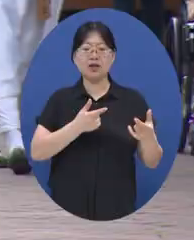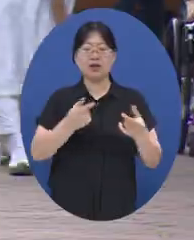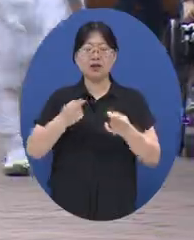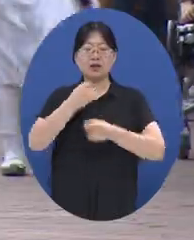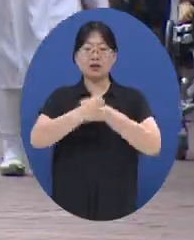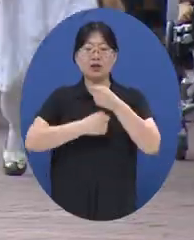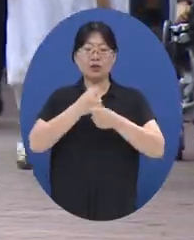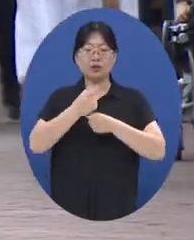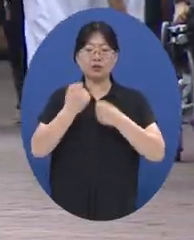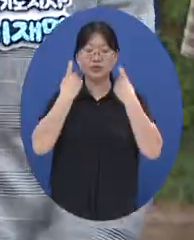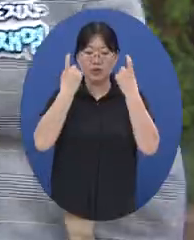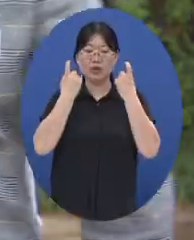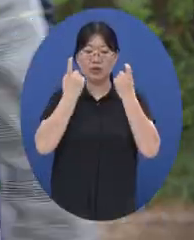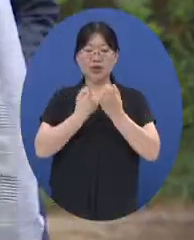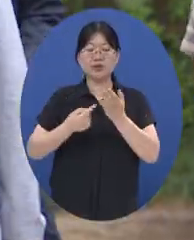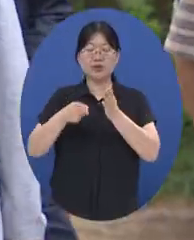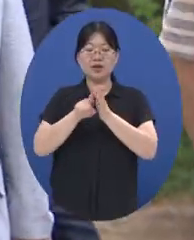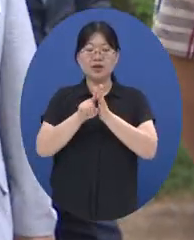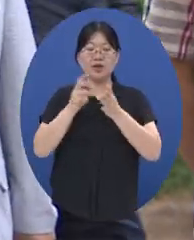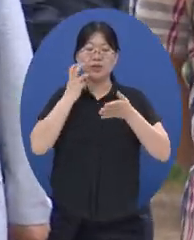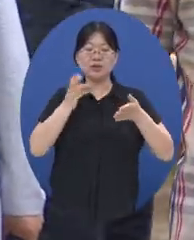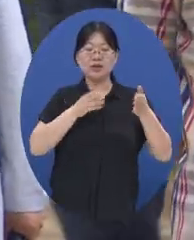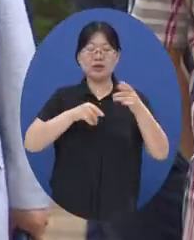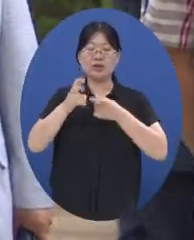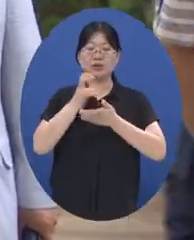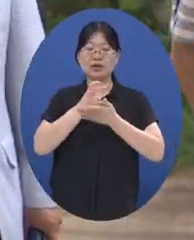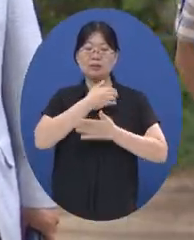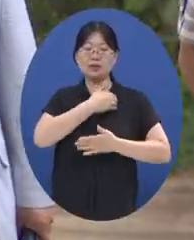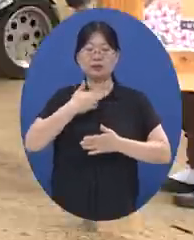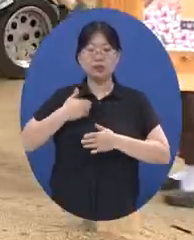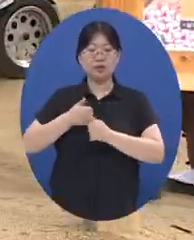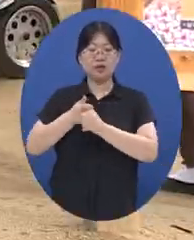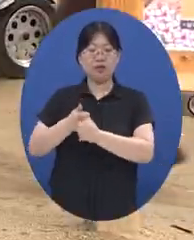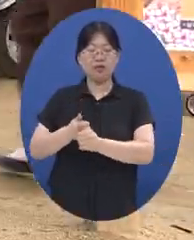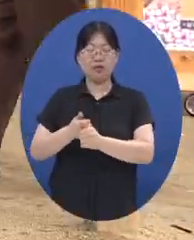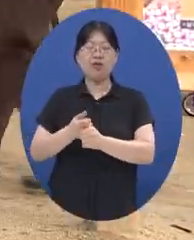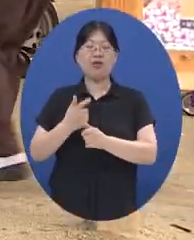모두가 자유롭게 떠나는 여행을 위해 경기도는 정책 만족도에